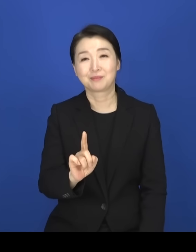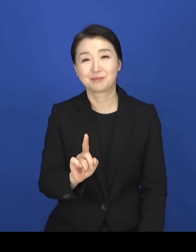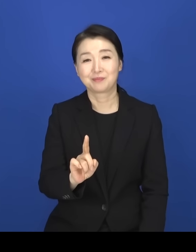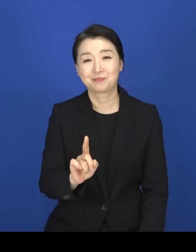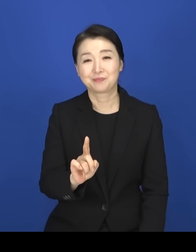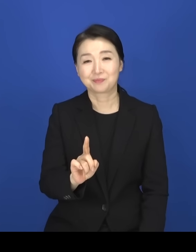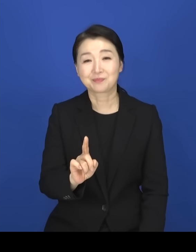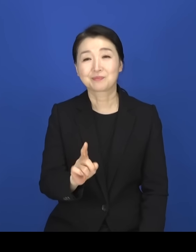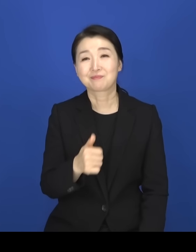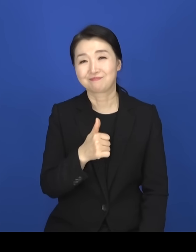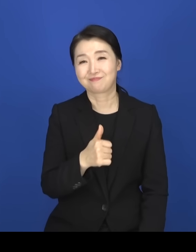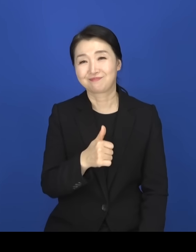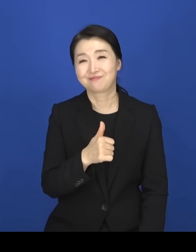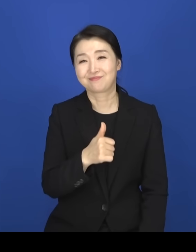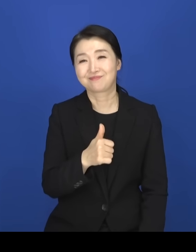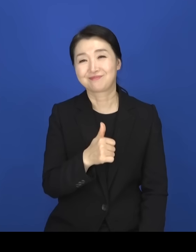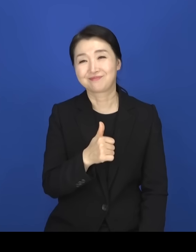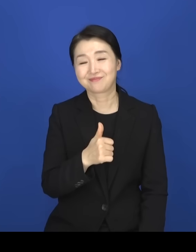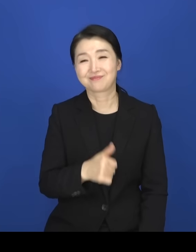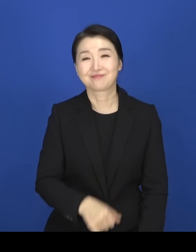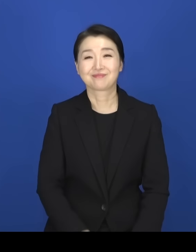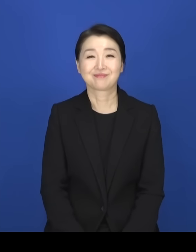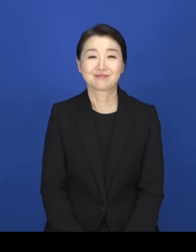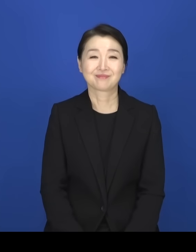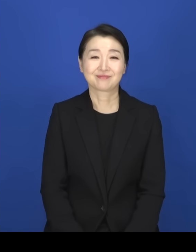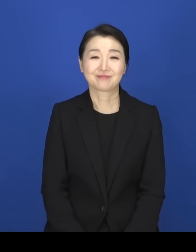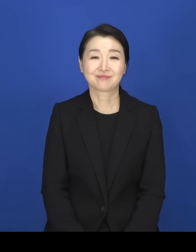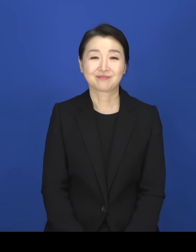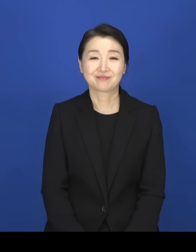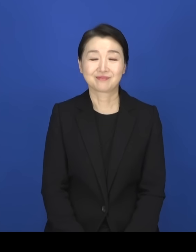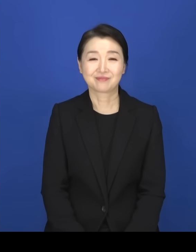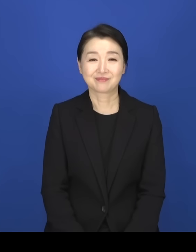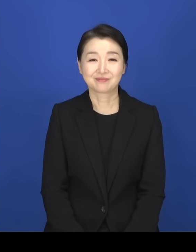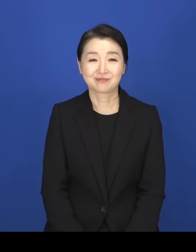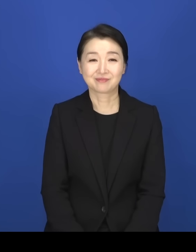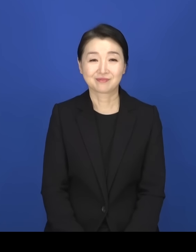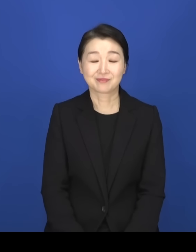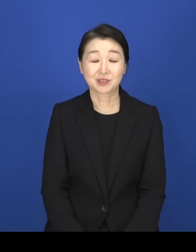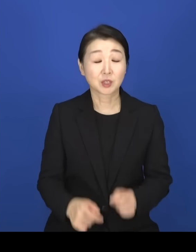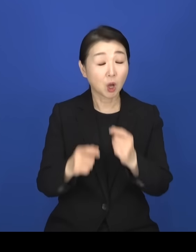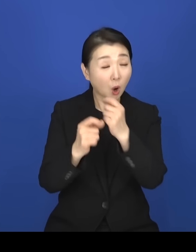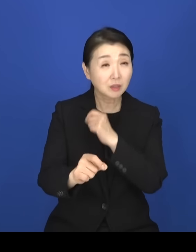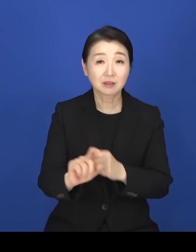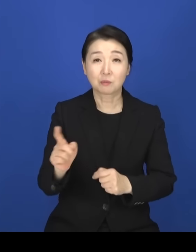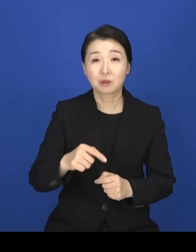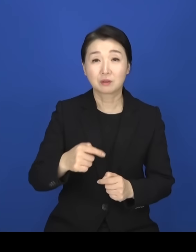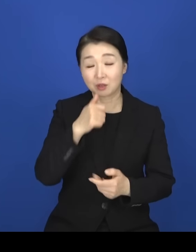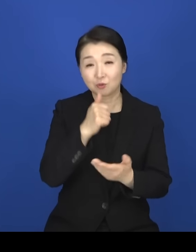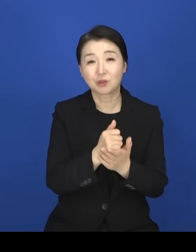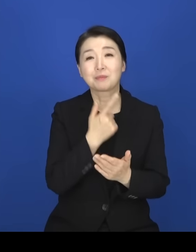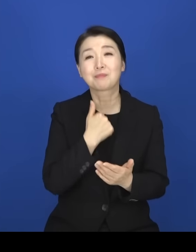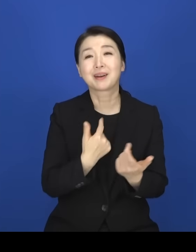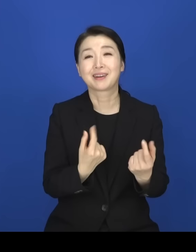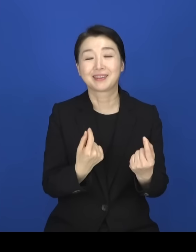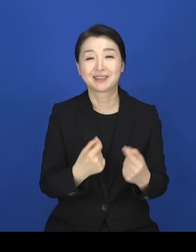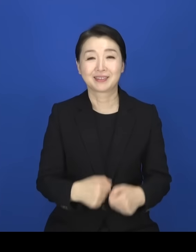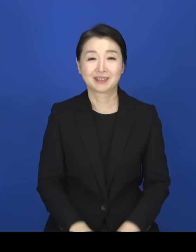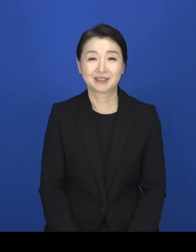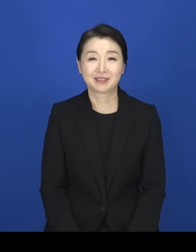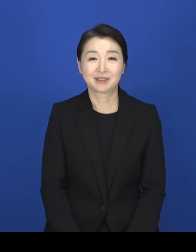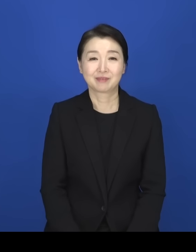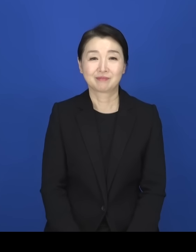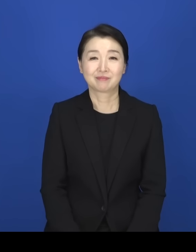네. 그 사람은 정말 대단한 사람인 거죠. 네, 그 사람 뭐 어떤 사기든 어떤 죄든 저지를 수 있는 사람이죠. 그래서